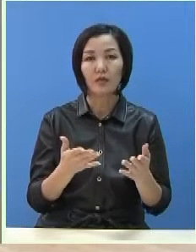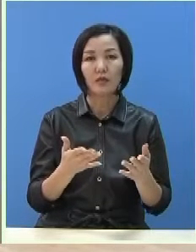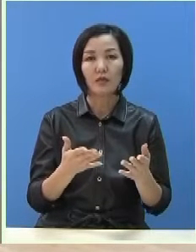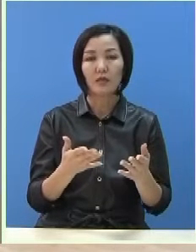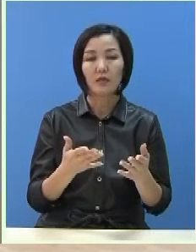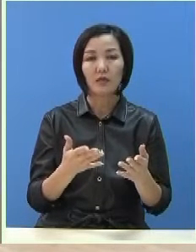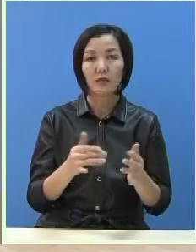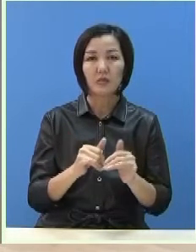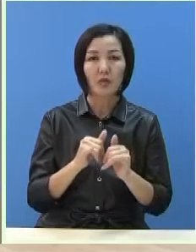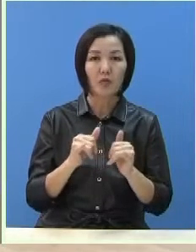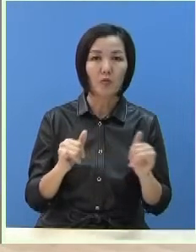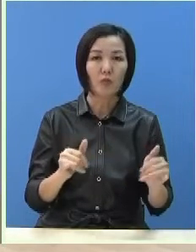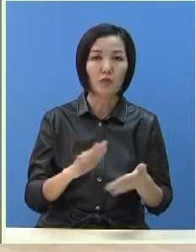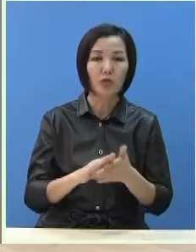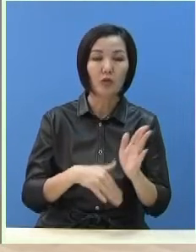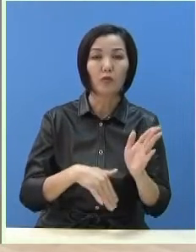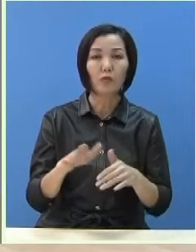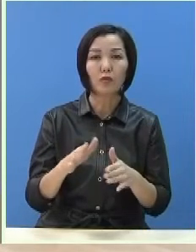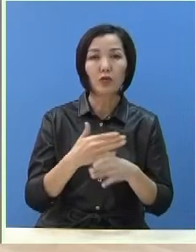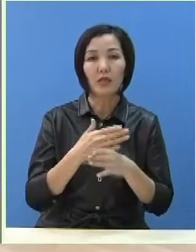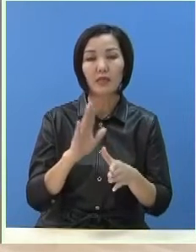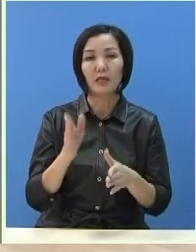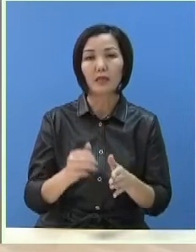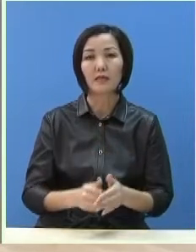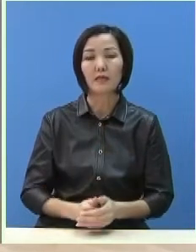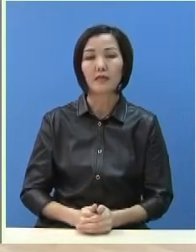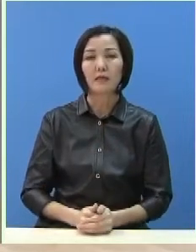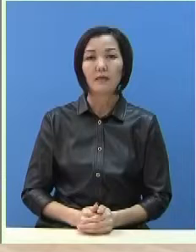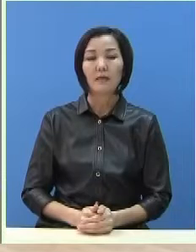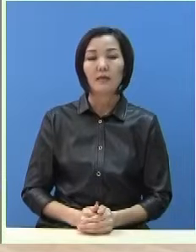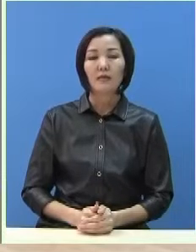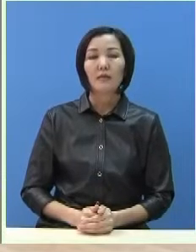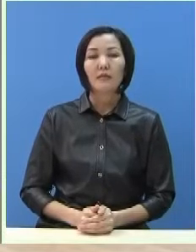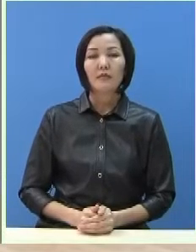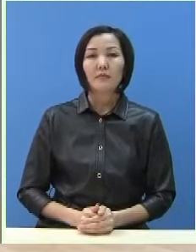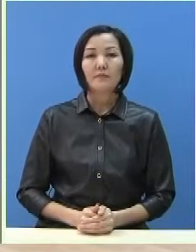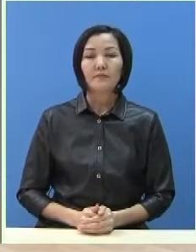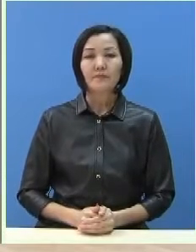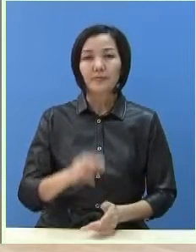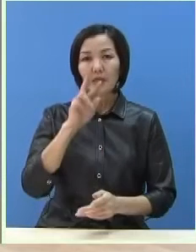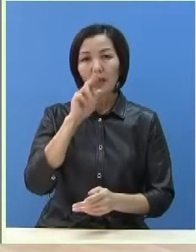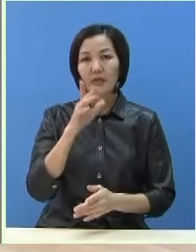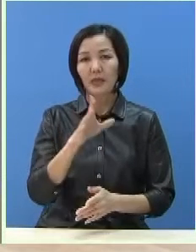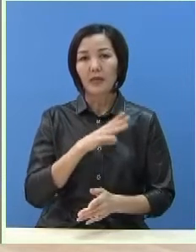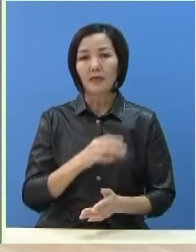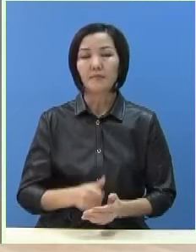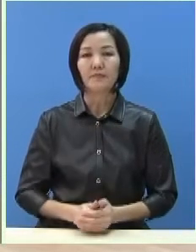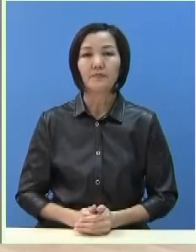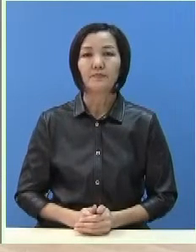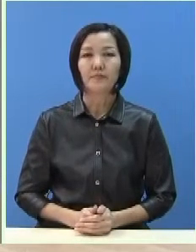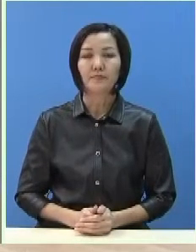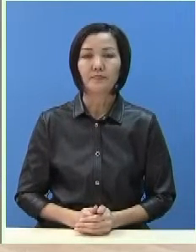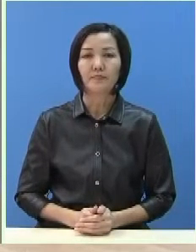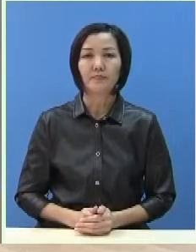каркын беретин эди. Мен жанагы түк жасаган жок деп отурган жокмун. Жок, сол бир жиберип алган қателиги депчи.